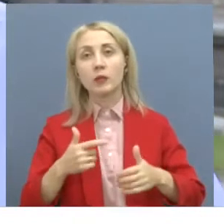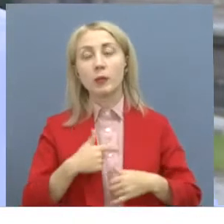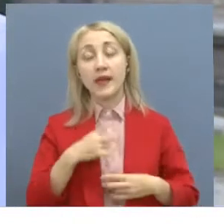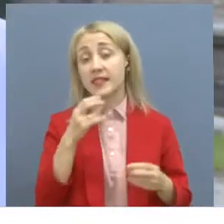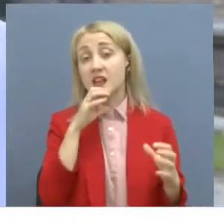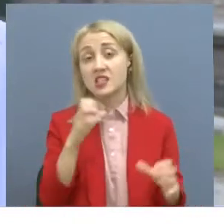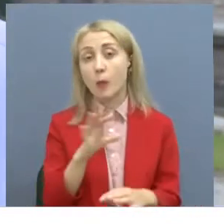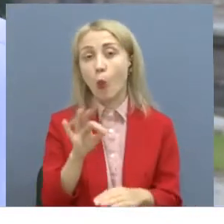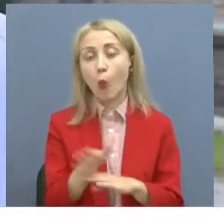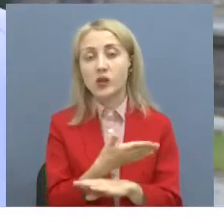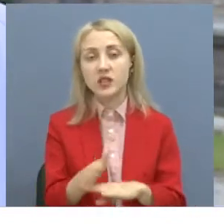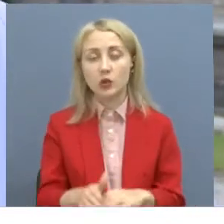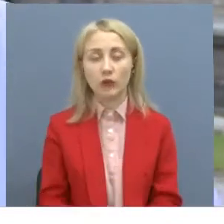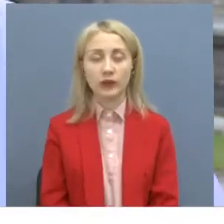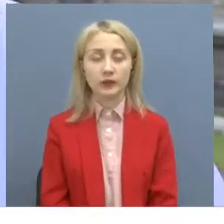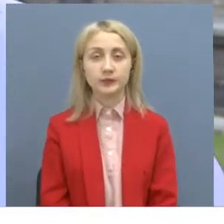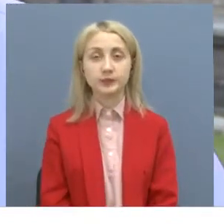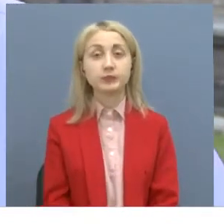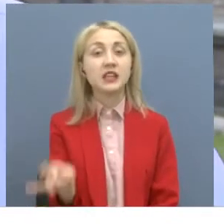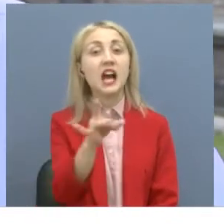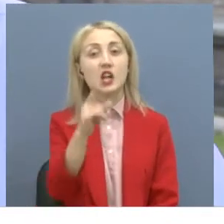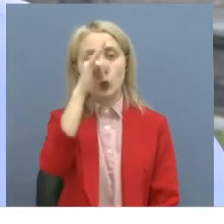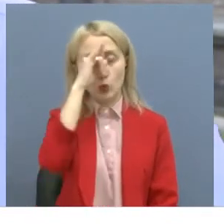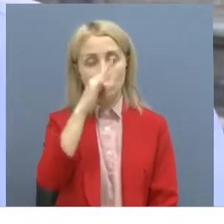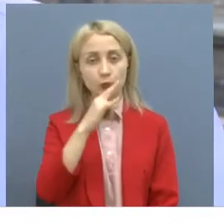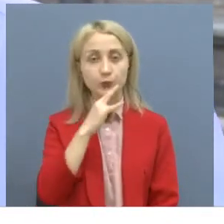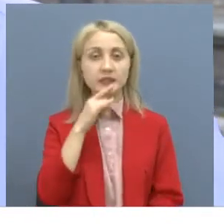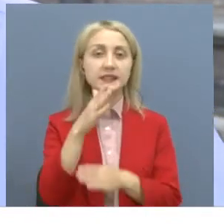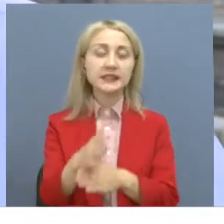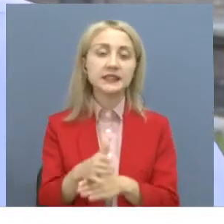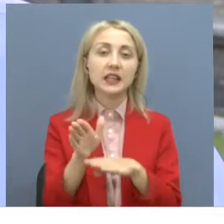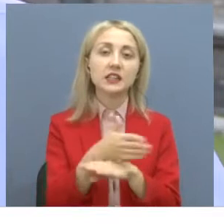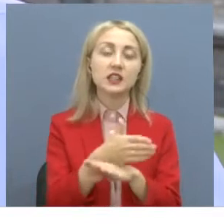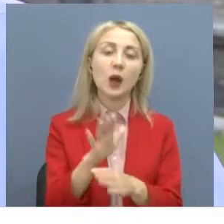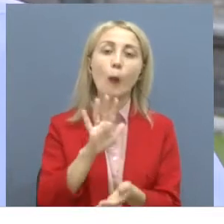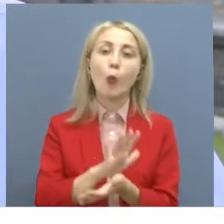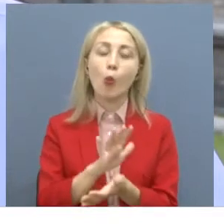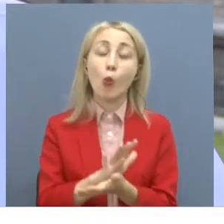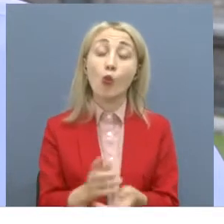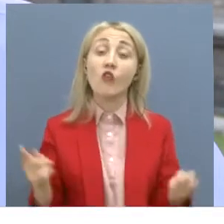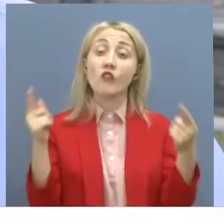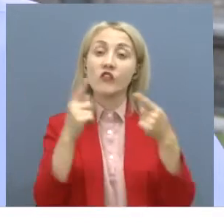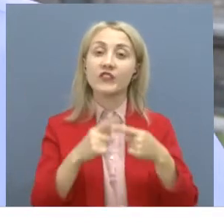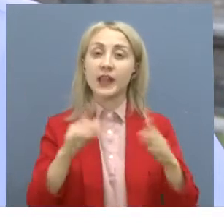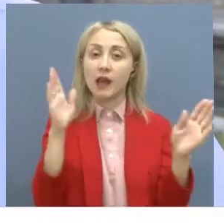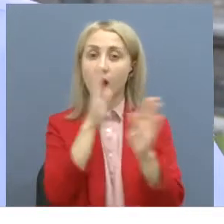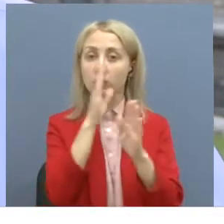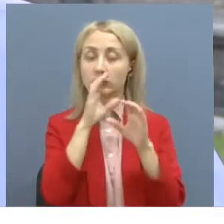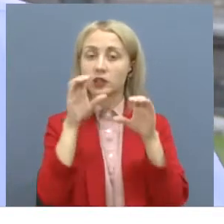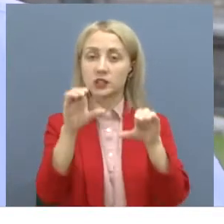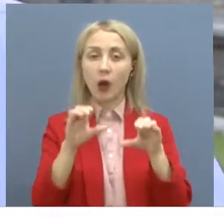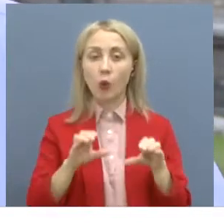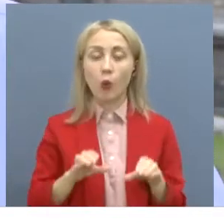Казахстан проводится экологическая политика. Қазақстан республикасында қоқысты сақтау, оны сұрыптау экологиялық кодекске сай реттеледі. Бұл кодекс